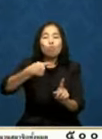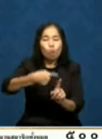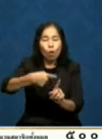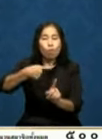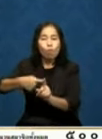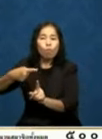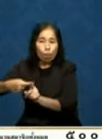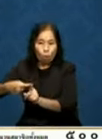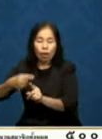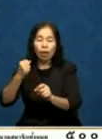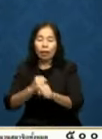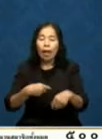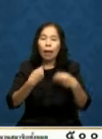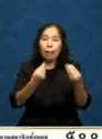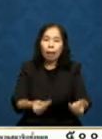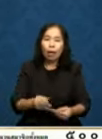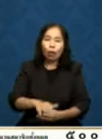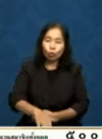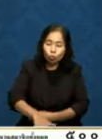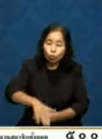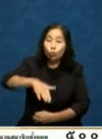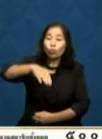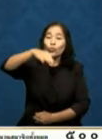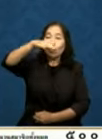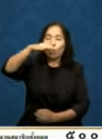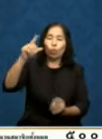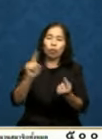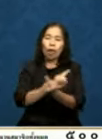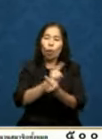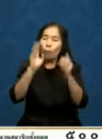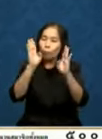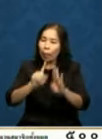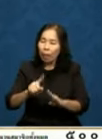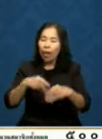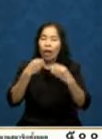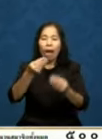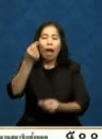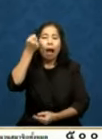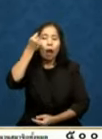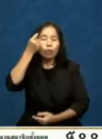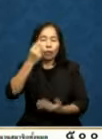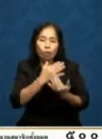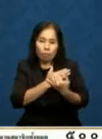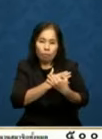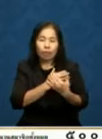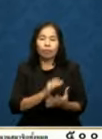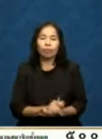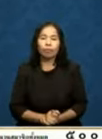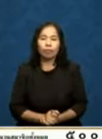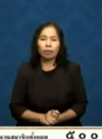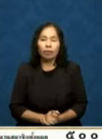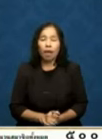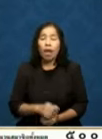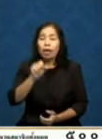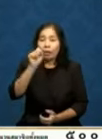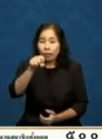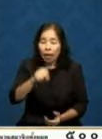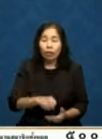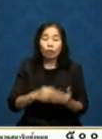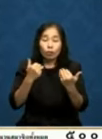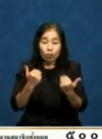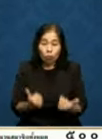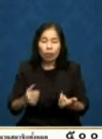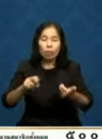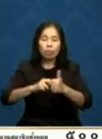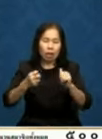ทำยังไงให้เขาเติบโตในสังคมด้วยความรักและความเข้าใจในครอบครัวเราปฏิเสธไม่ได้นะคะว่าปัจจุบันปัญห